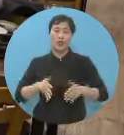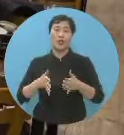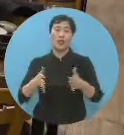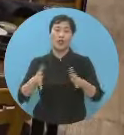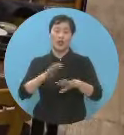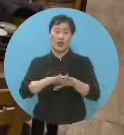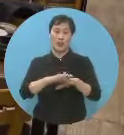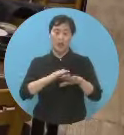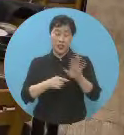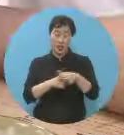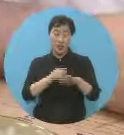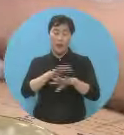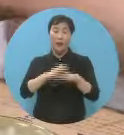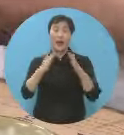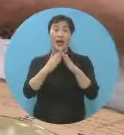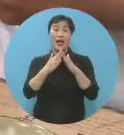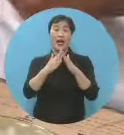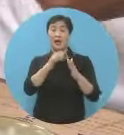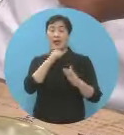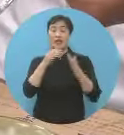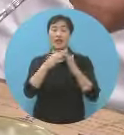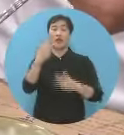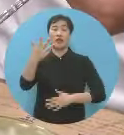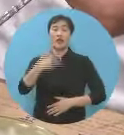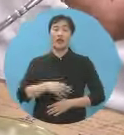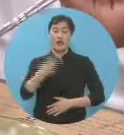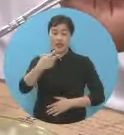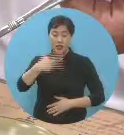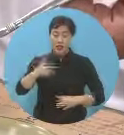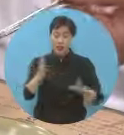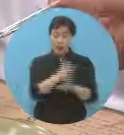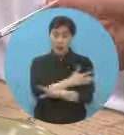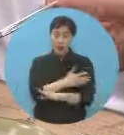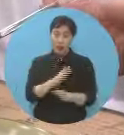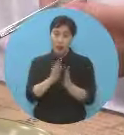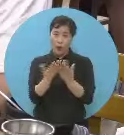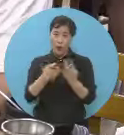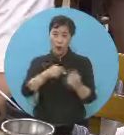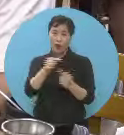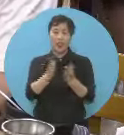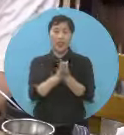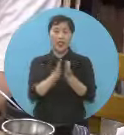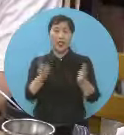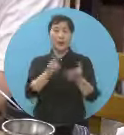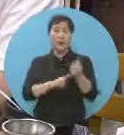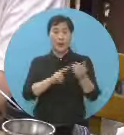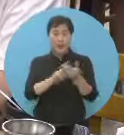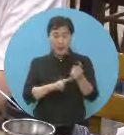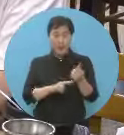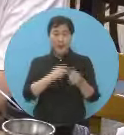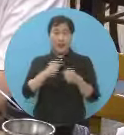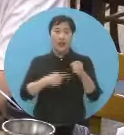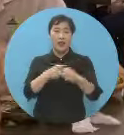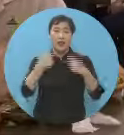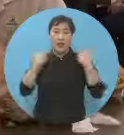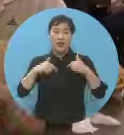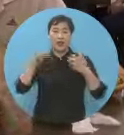8곳. 지난 2007년부터 본격 육성한 농가 맛집의 매출은 해마다 30% 늘고 있습니다.